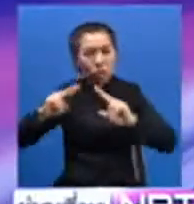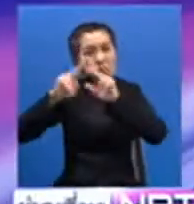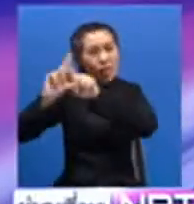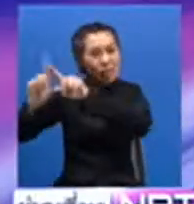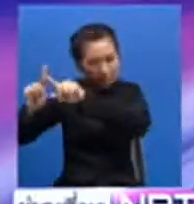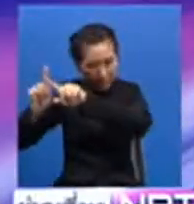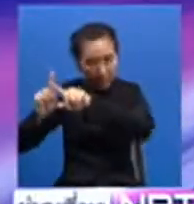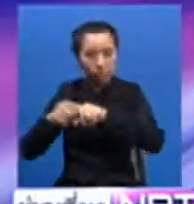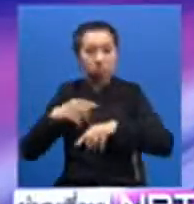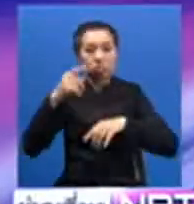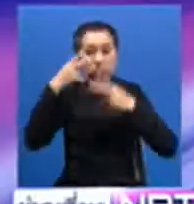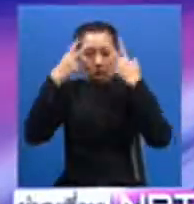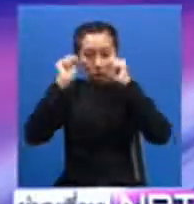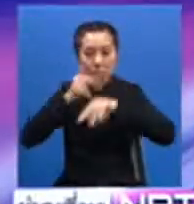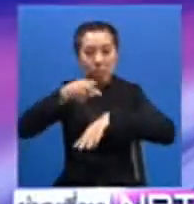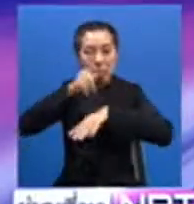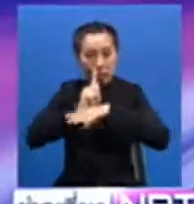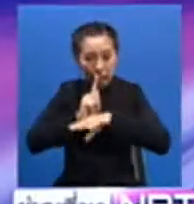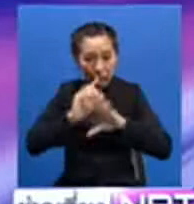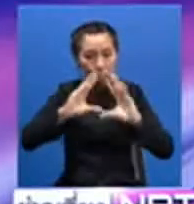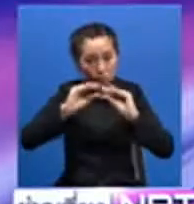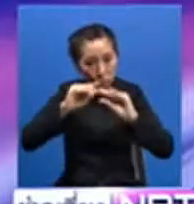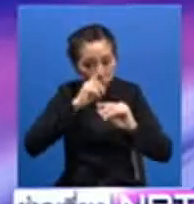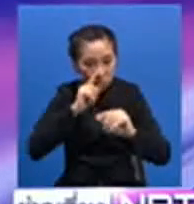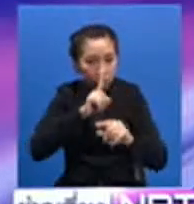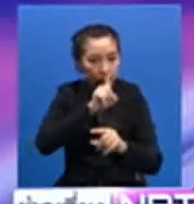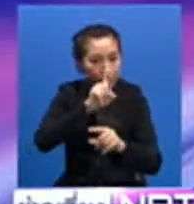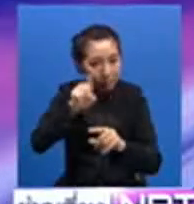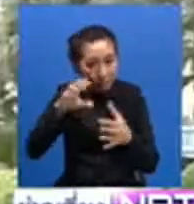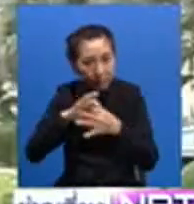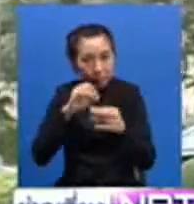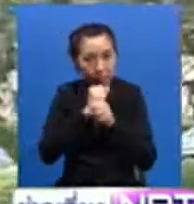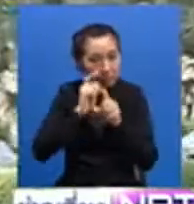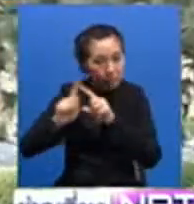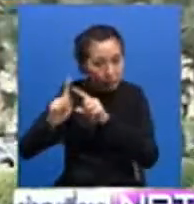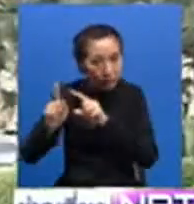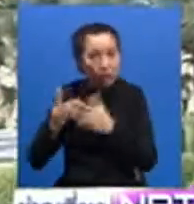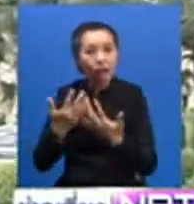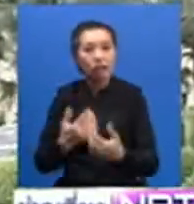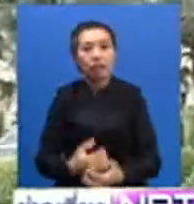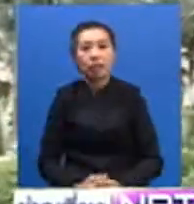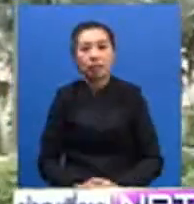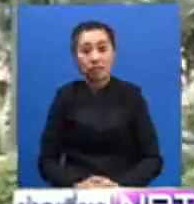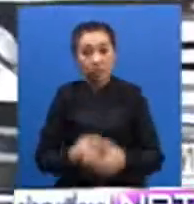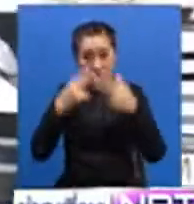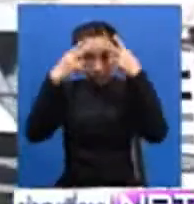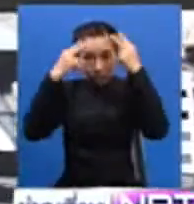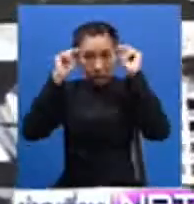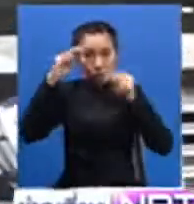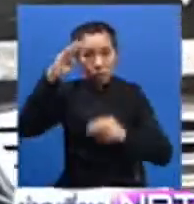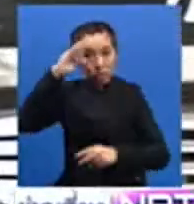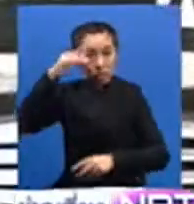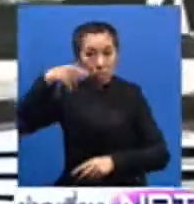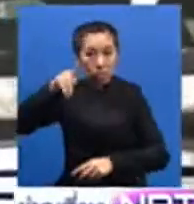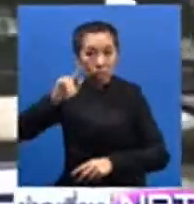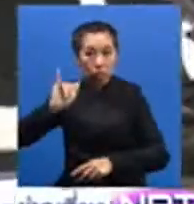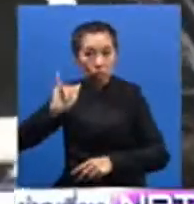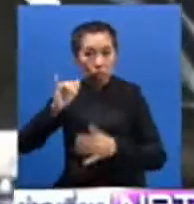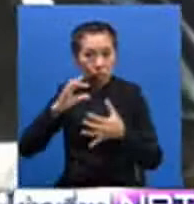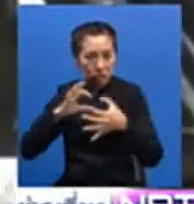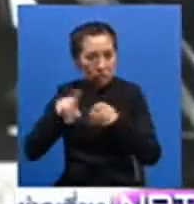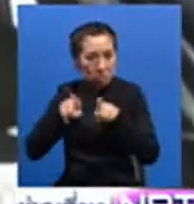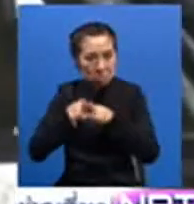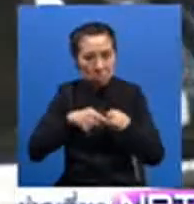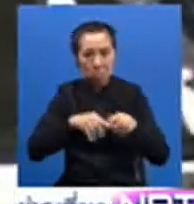แรกนะคะเรื่องติดตามการทำงานด้านต่างๆหน้าพลเอกประยุทธ์จันทร์โอชานายกรัฐมนตรีเป็นประธานการประชุม